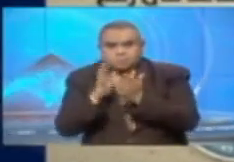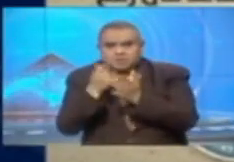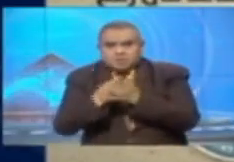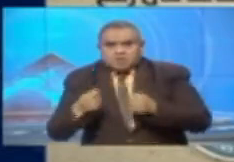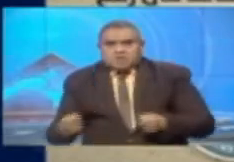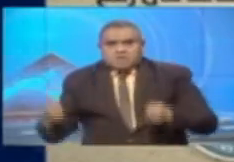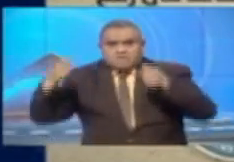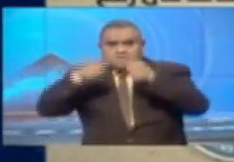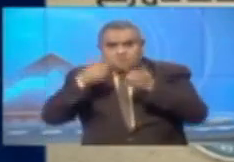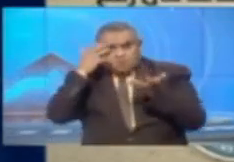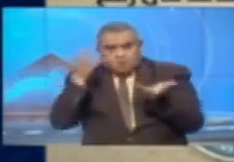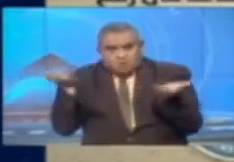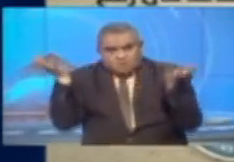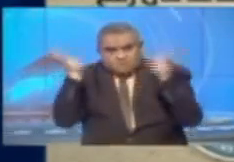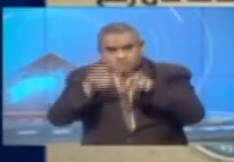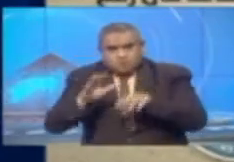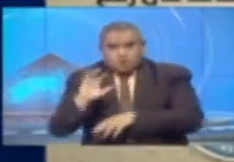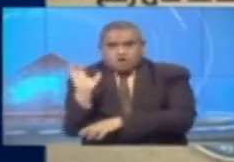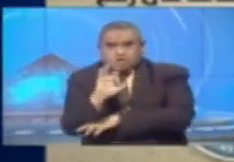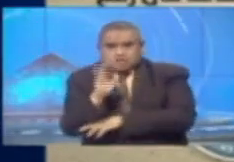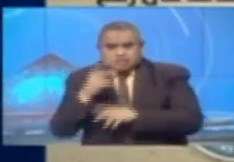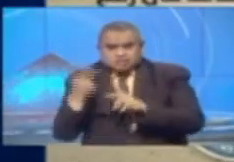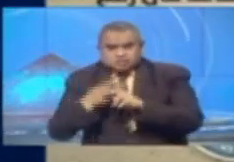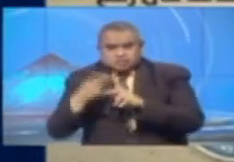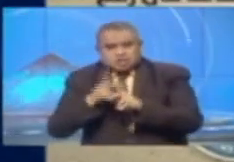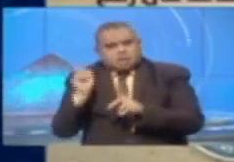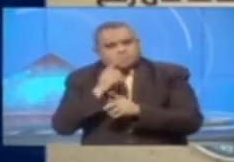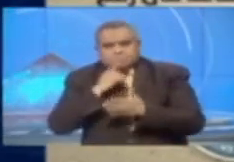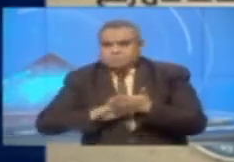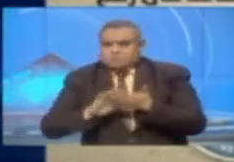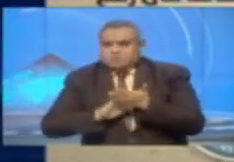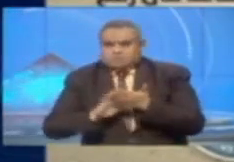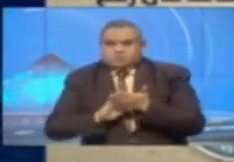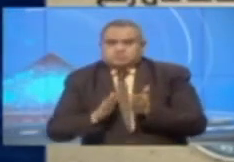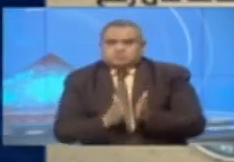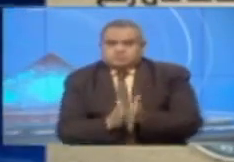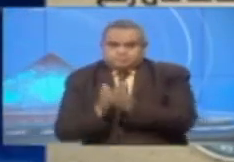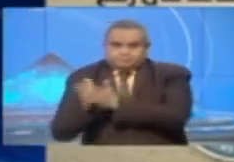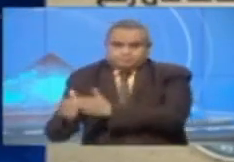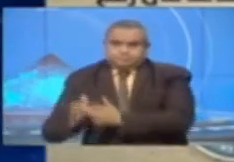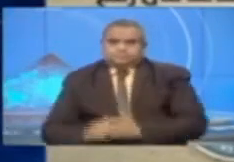إضافة أعباء ضريبية جديدة على المواطنين.